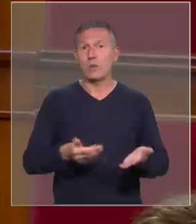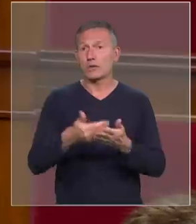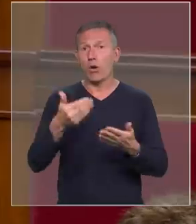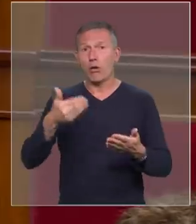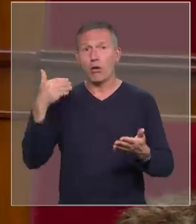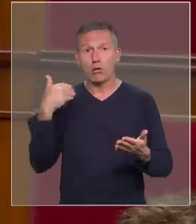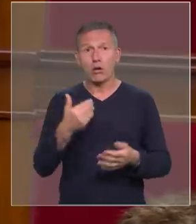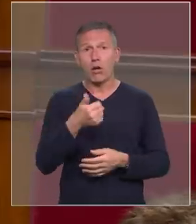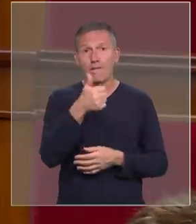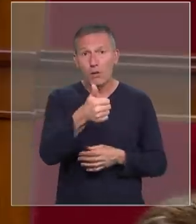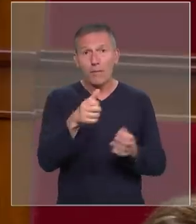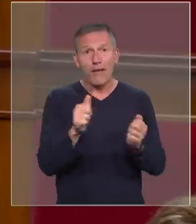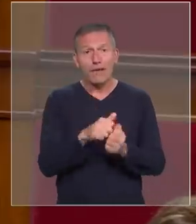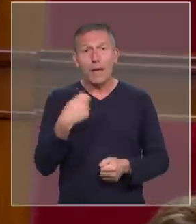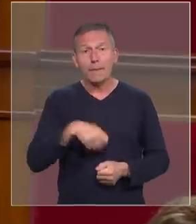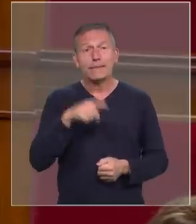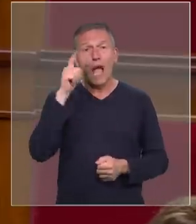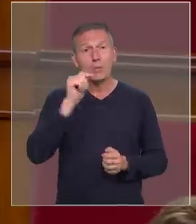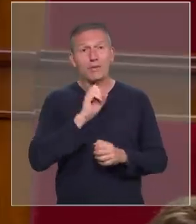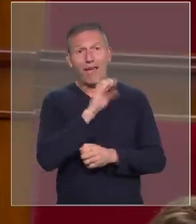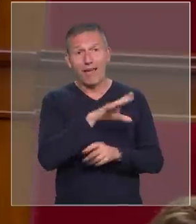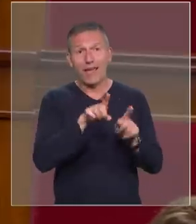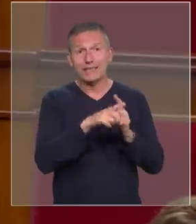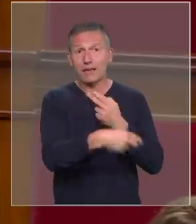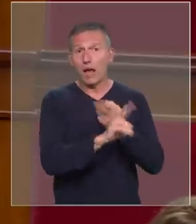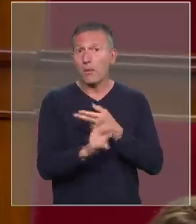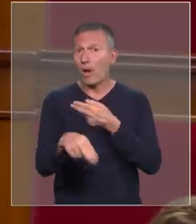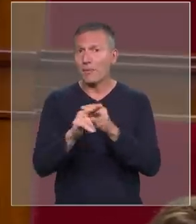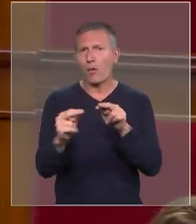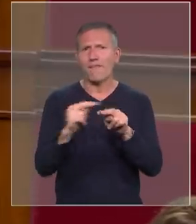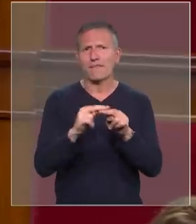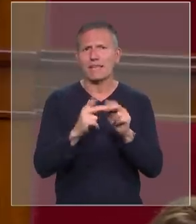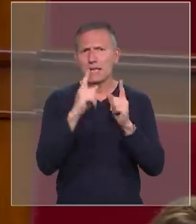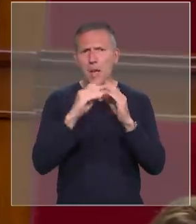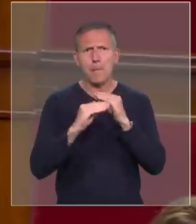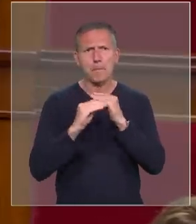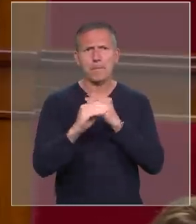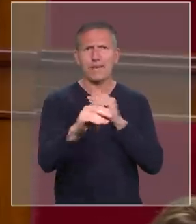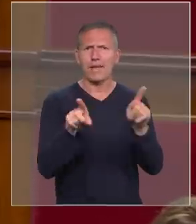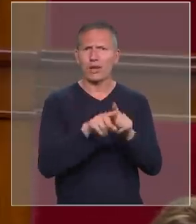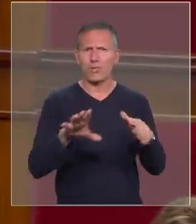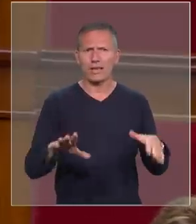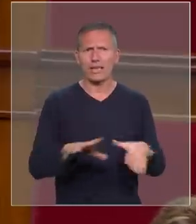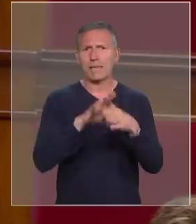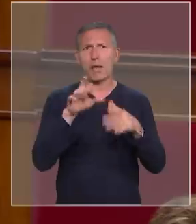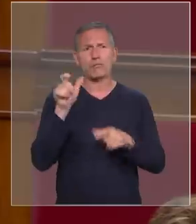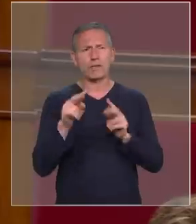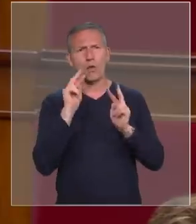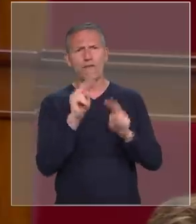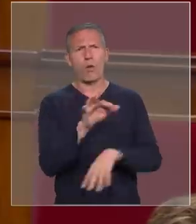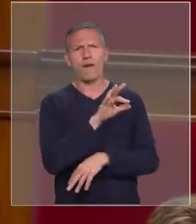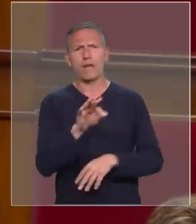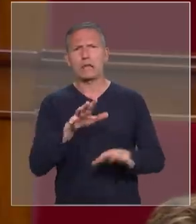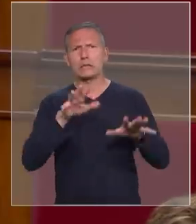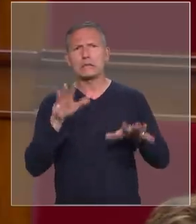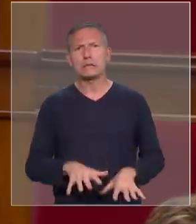jours, ni vous, ni le président de la République, à qui j'ai écrit aussi, n'ont réagi. Ce silence ne peut que renforcer un sentiment anti-français jusqu'ici très largement contenu dans